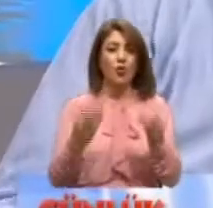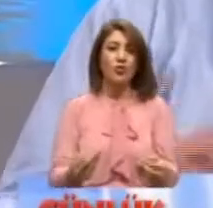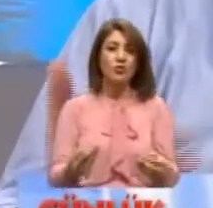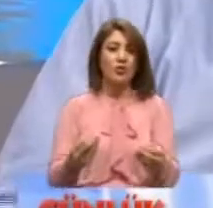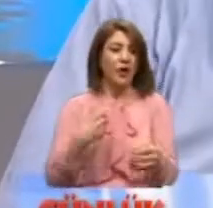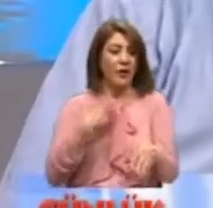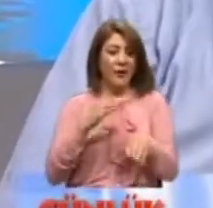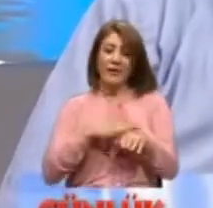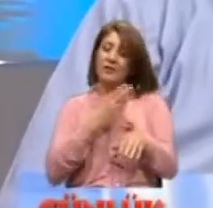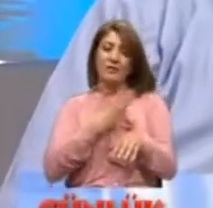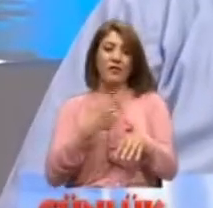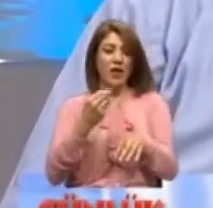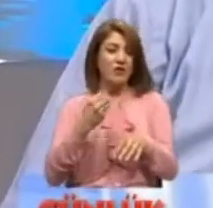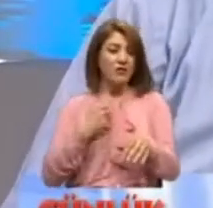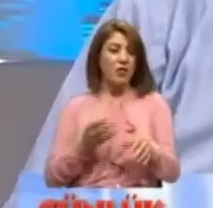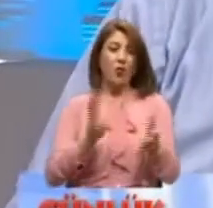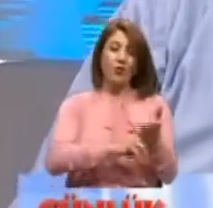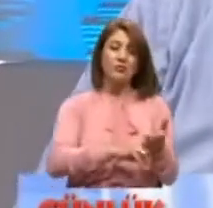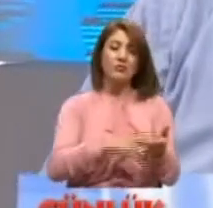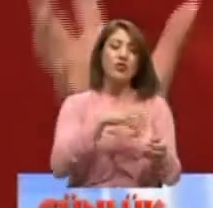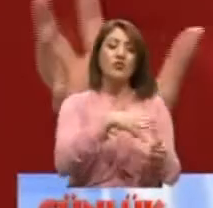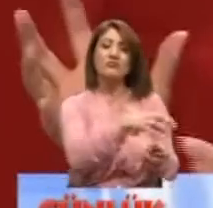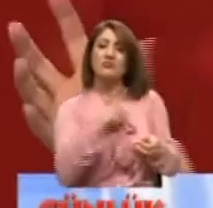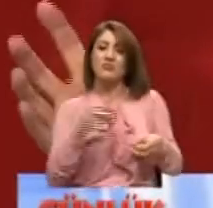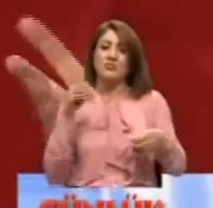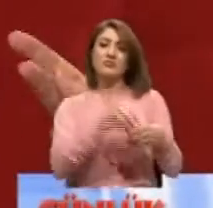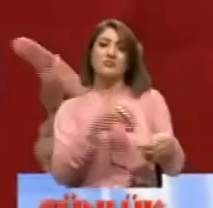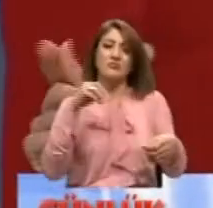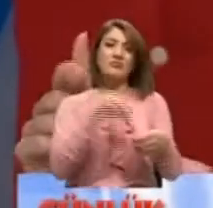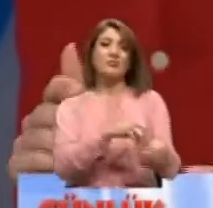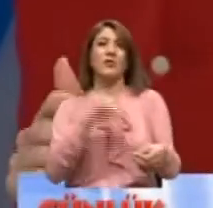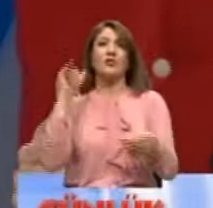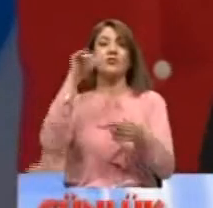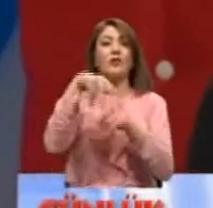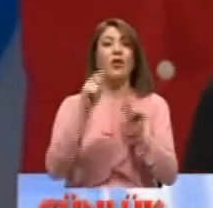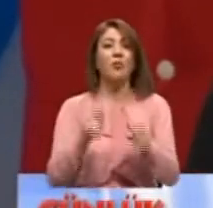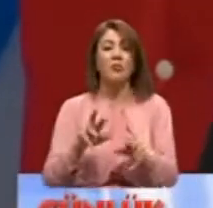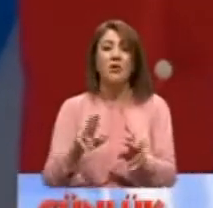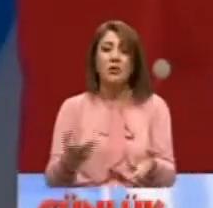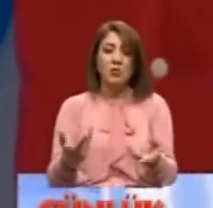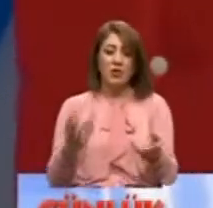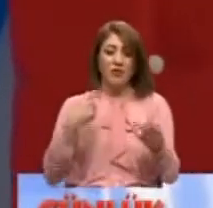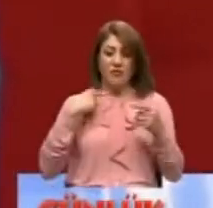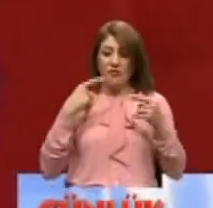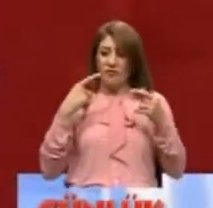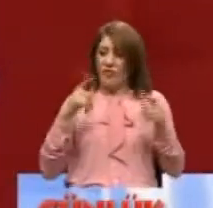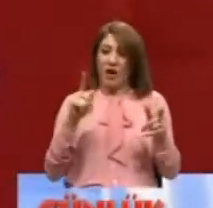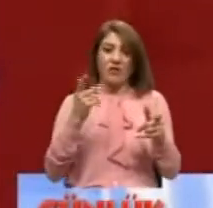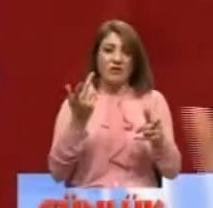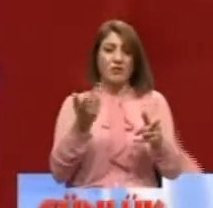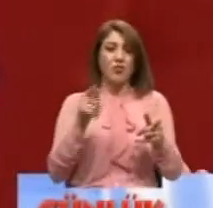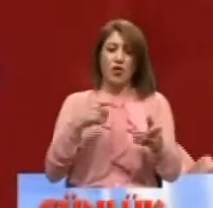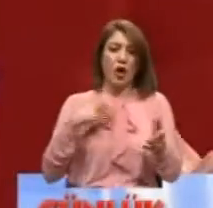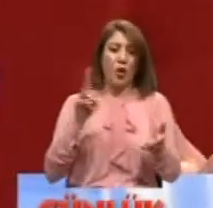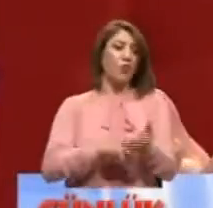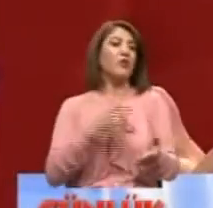de şunu hani bir hayır, doldursam yani içine. Bu zihniyeti anlamakta gerçekten zorluk çok parlak çekiyorum. Bir yani hani öldü atmayayım.